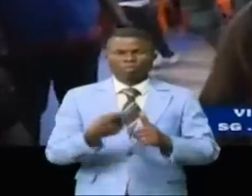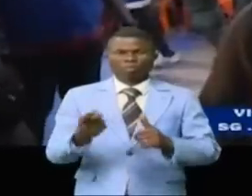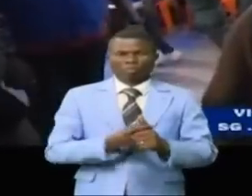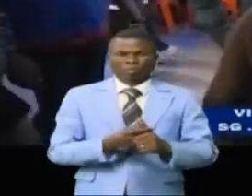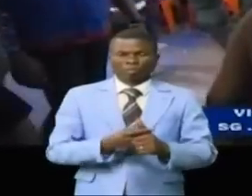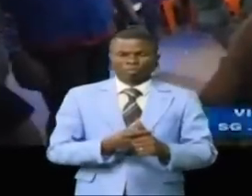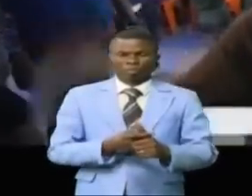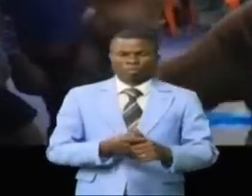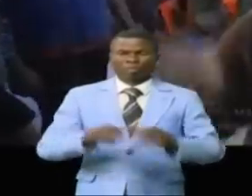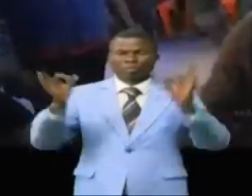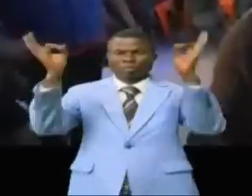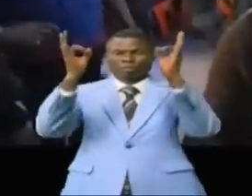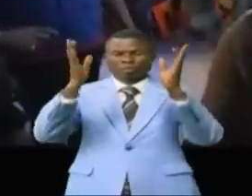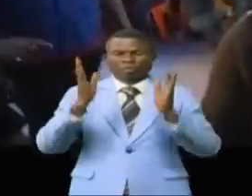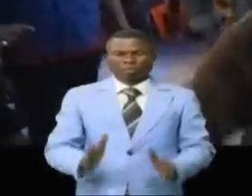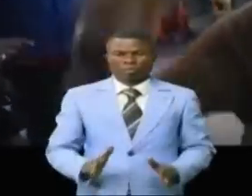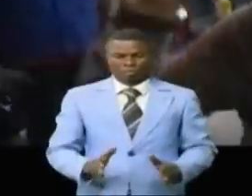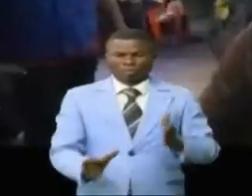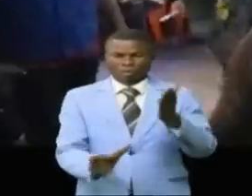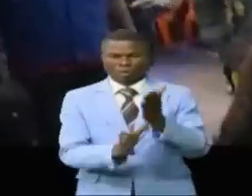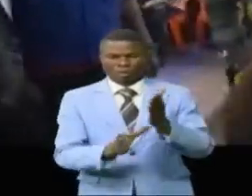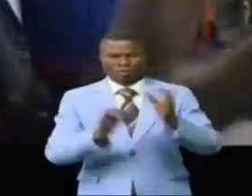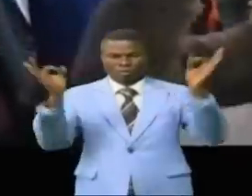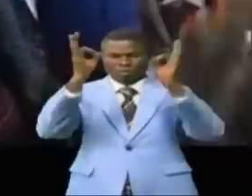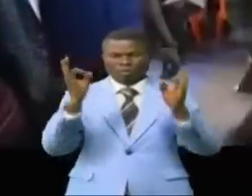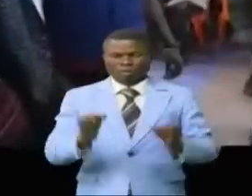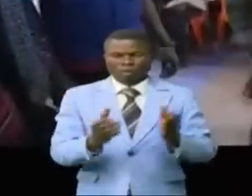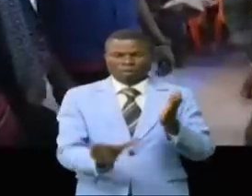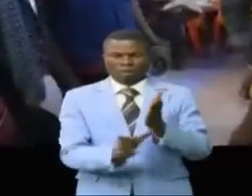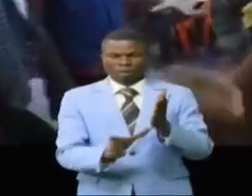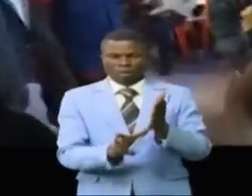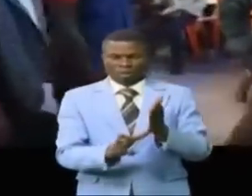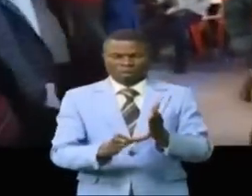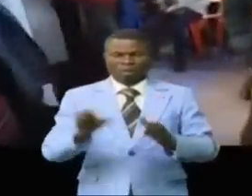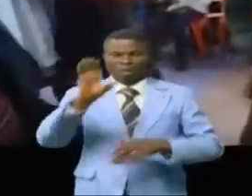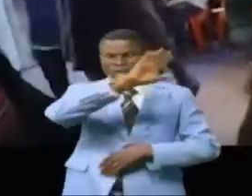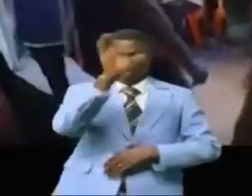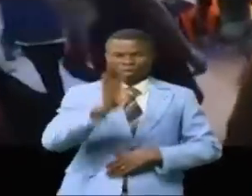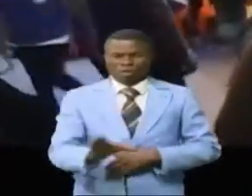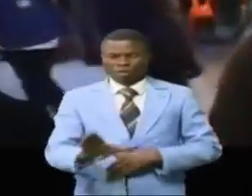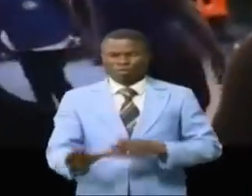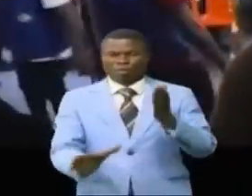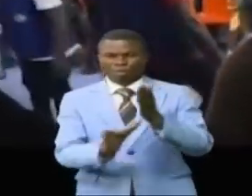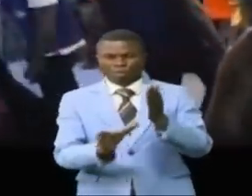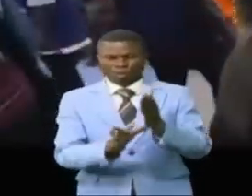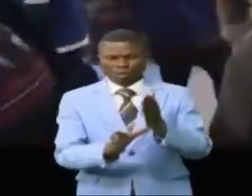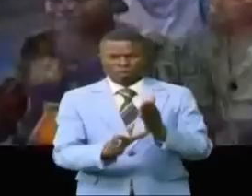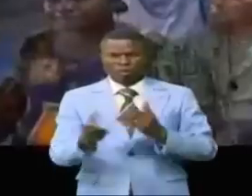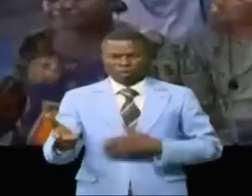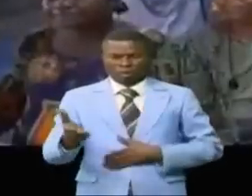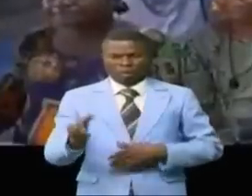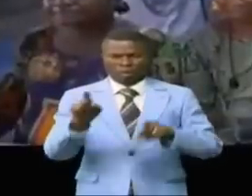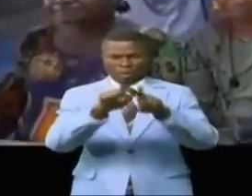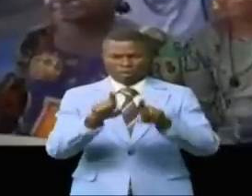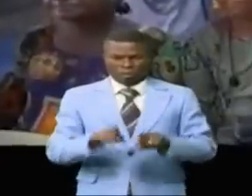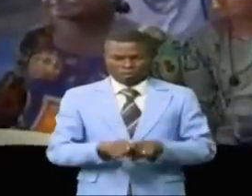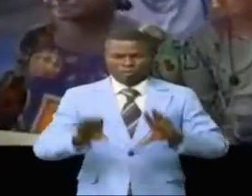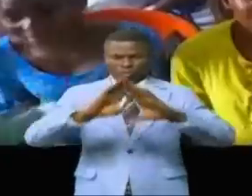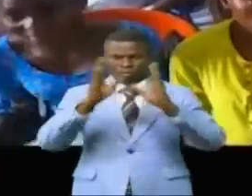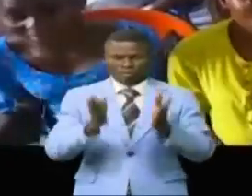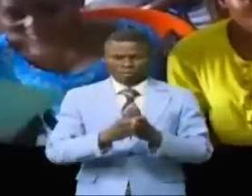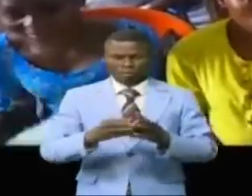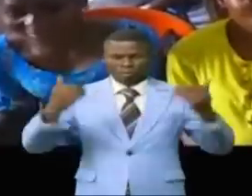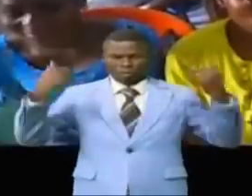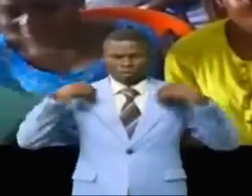de fédéraux adjoints, communaux et communaux adjoints. Et ainsi que tous les